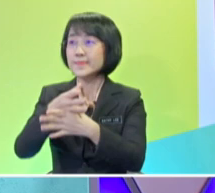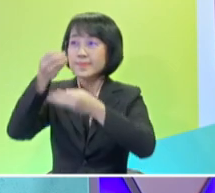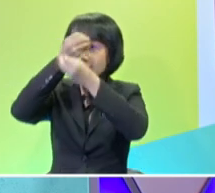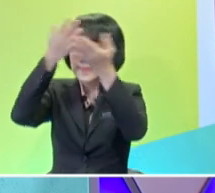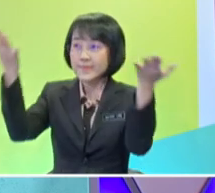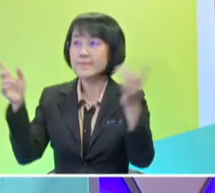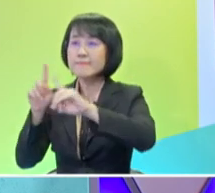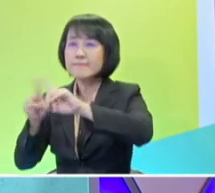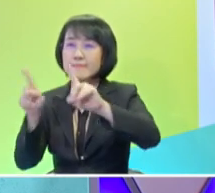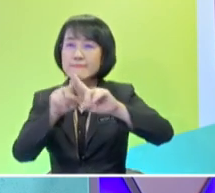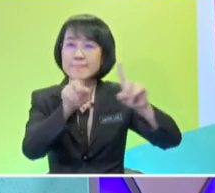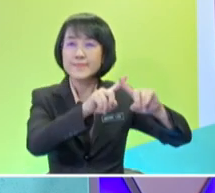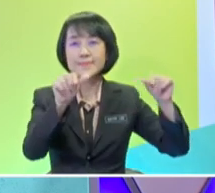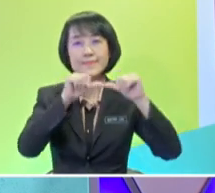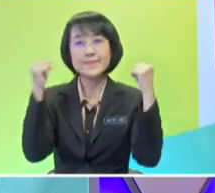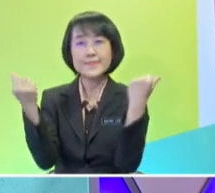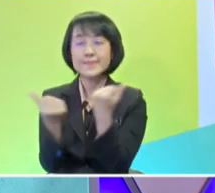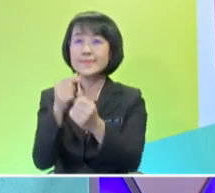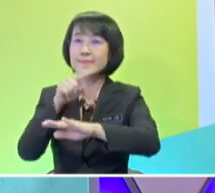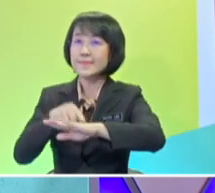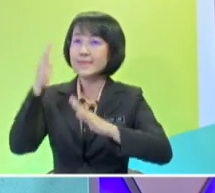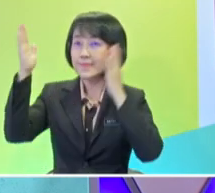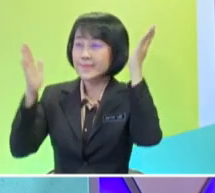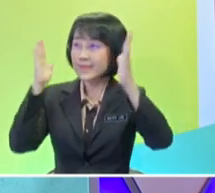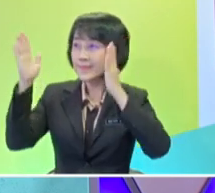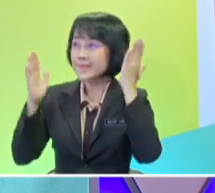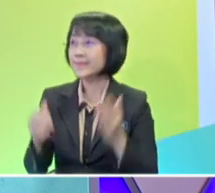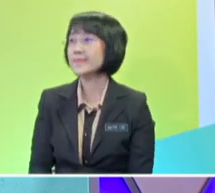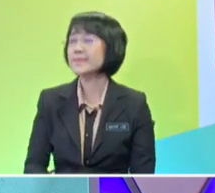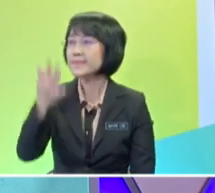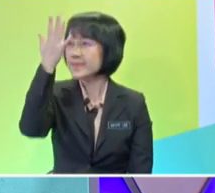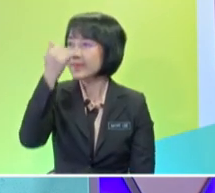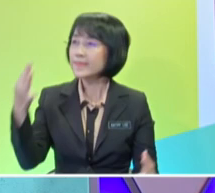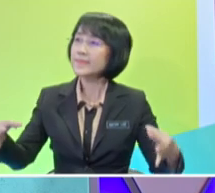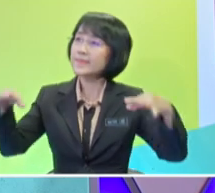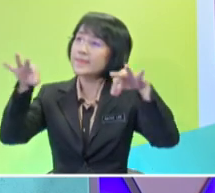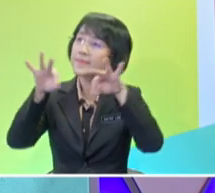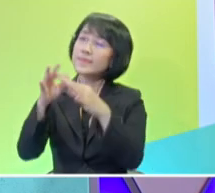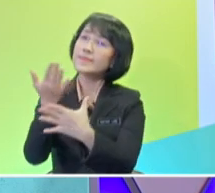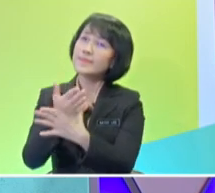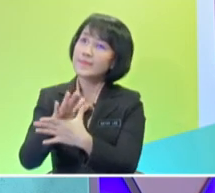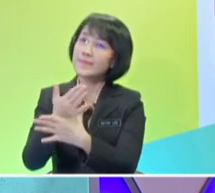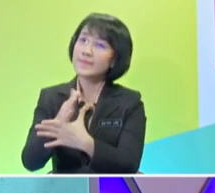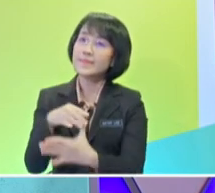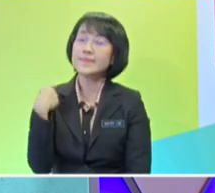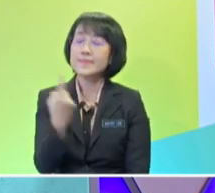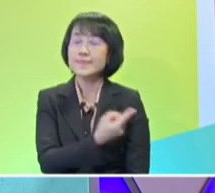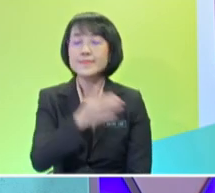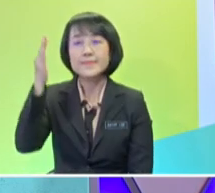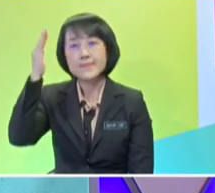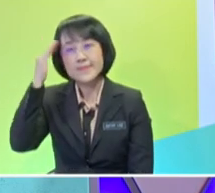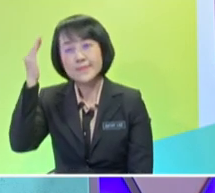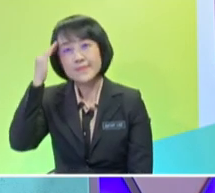ke pegadaian kaum di Indonesia kenapa pentingnya kita kongsi dan kita ketahui lumat berkaitan dengan ke